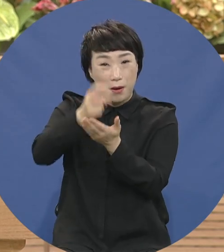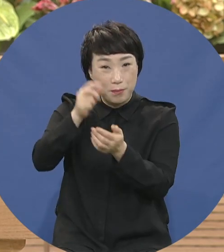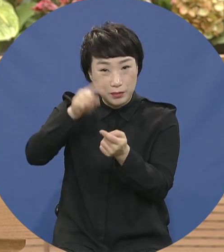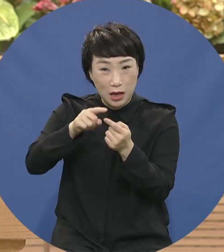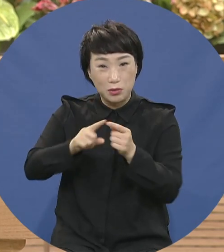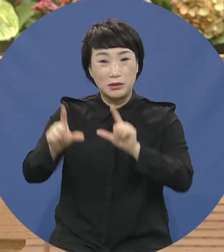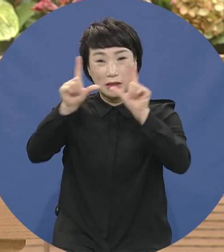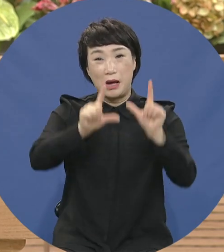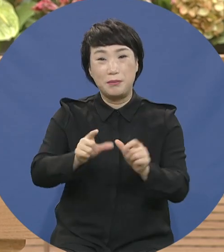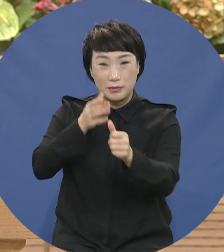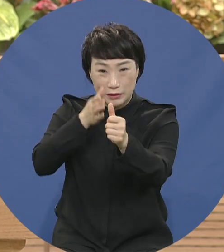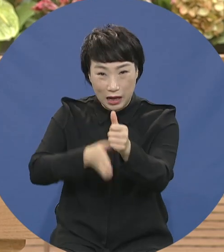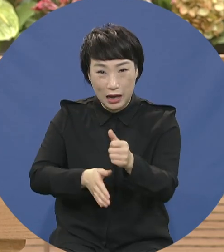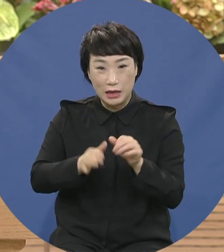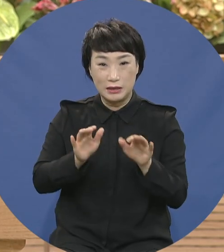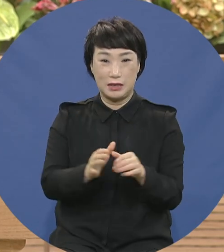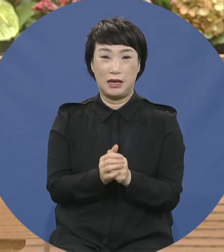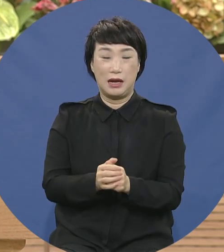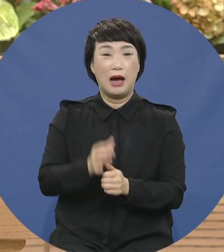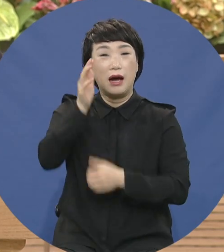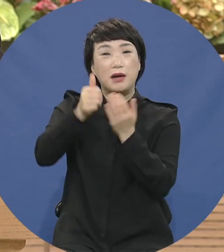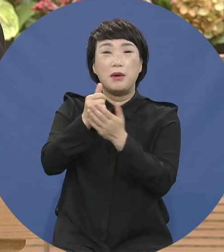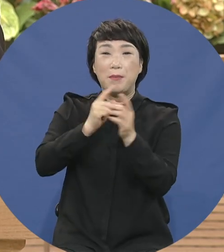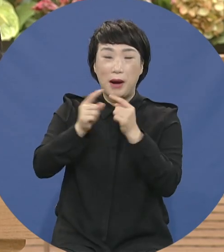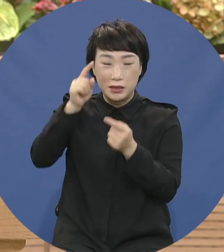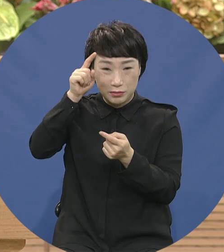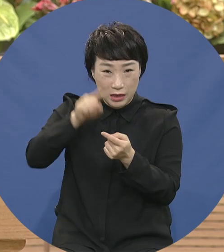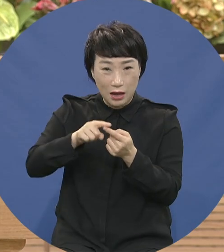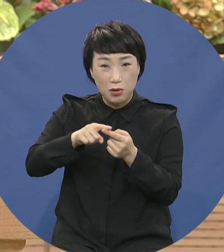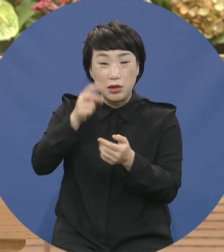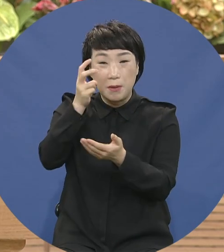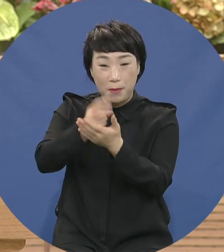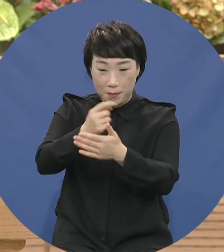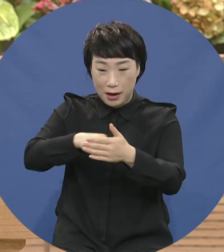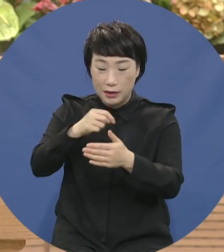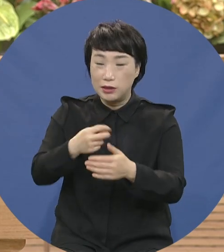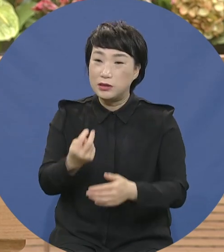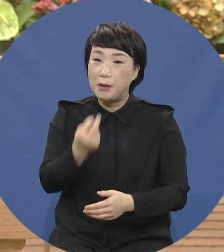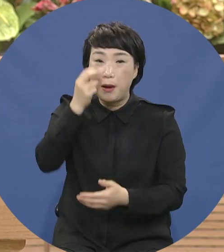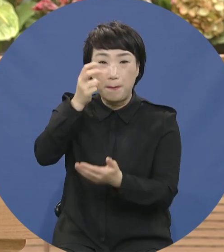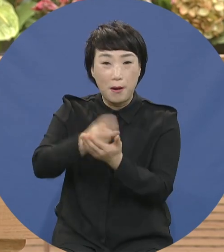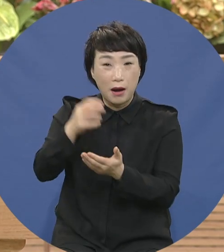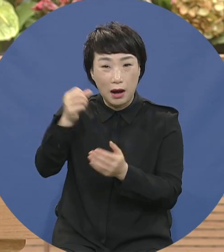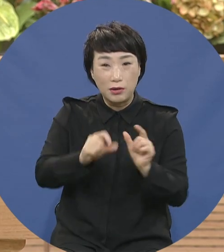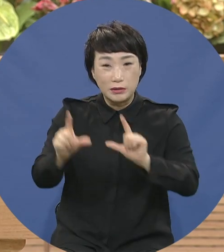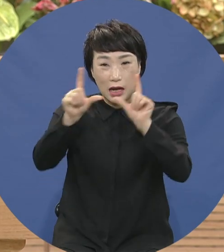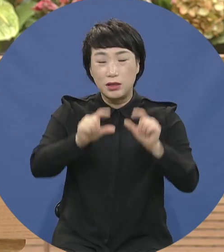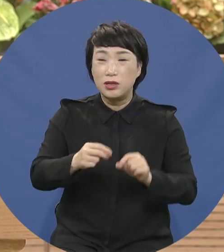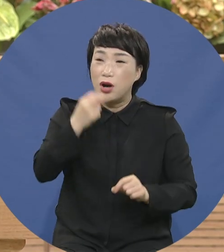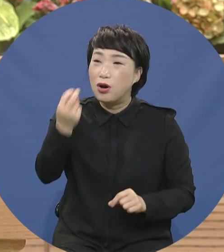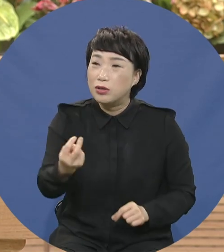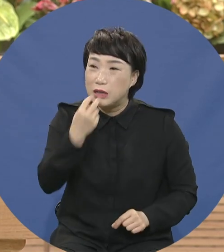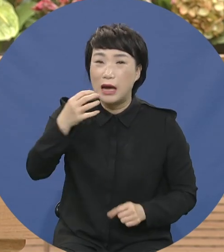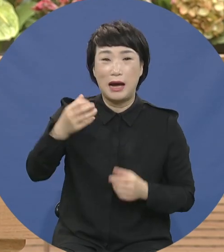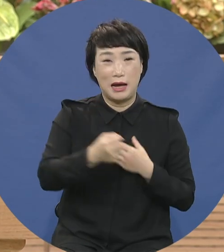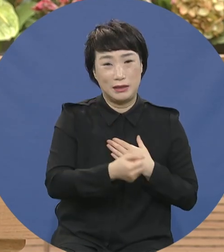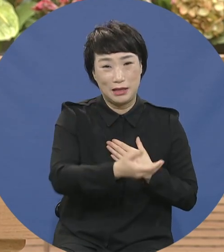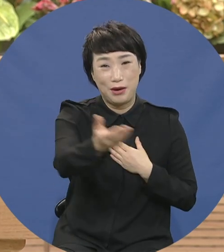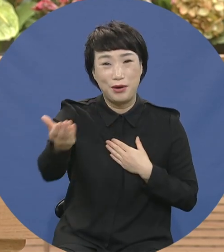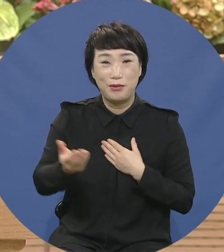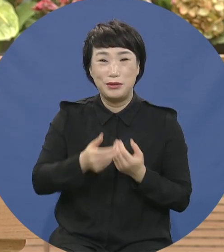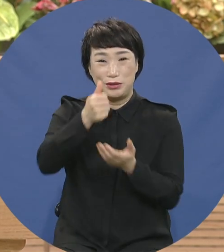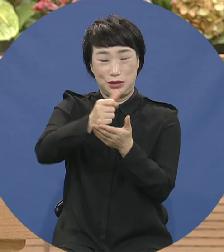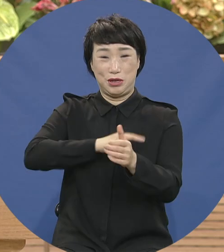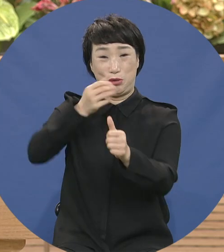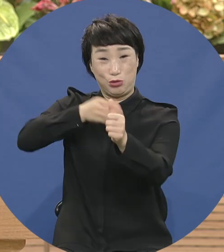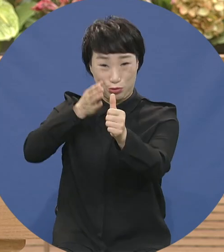법대로 삽시다. 하나님의 말씀의 법 안에서 생명의 법으로 영원히 생명을 소유하는 여러분 되기를 주님의